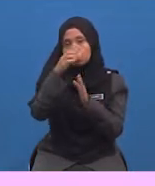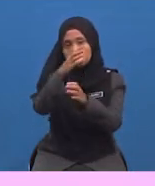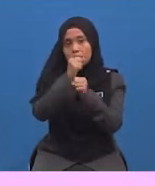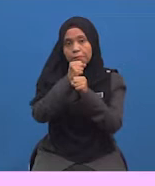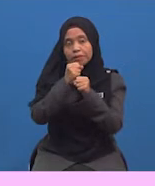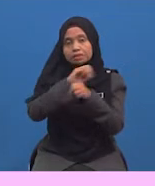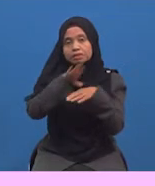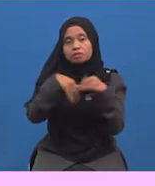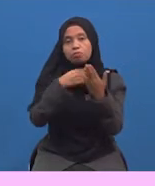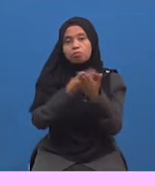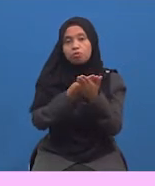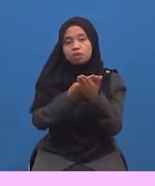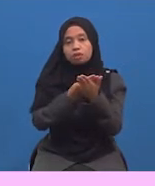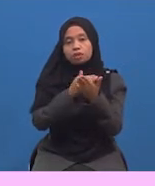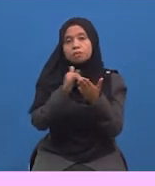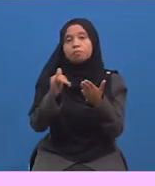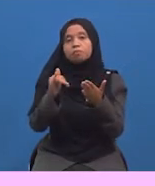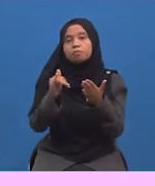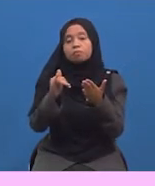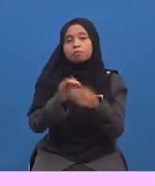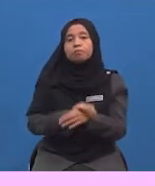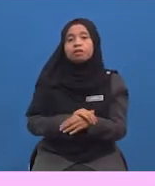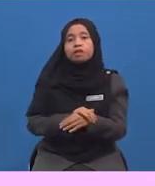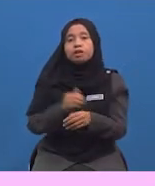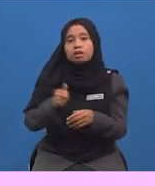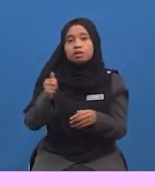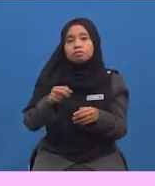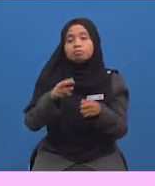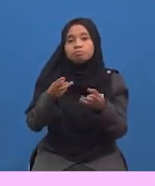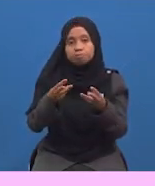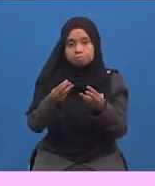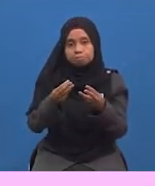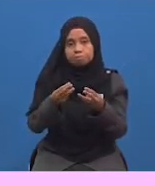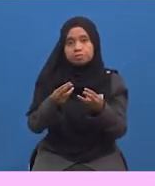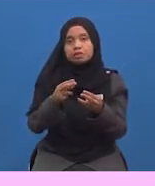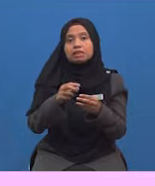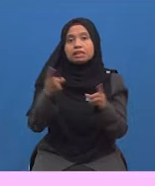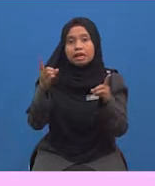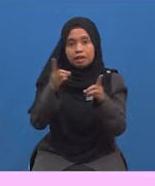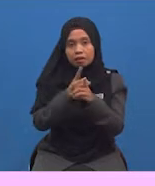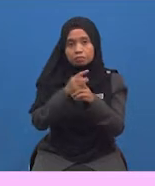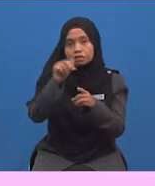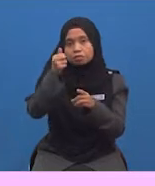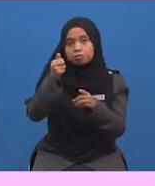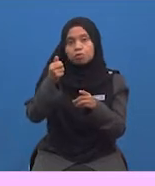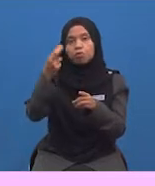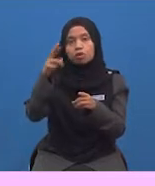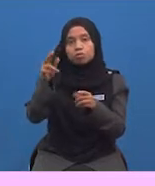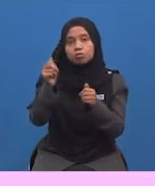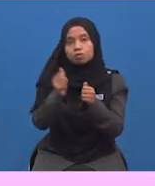mendapatkan jumlah isi padu yang diperlukan, anda hendaklah mendarabkan 10,000